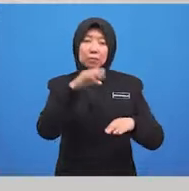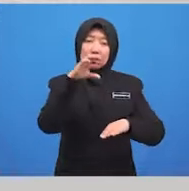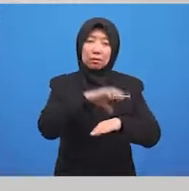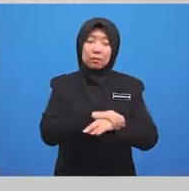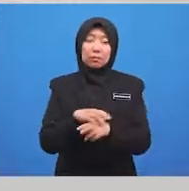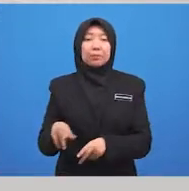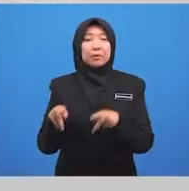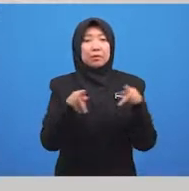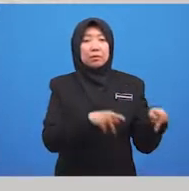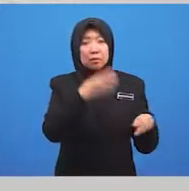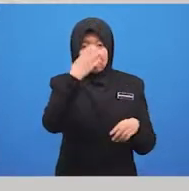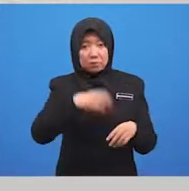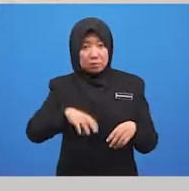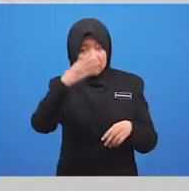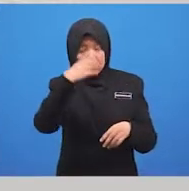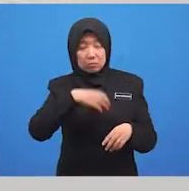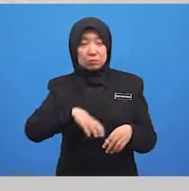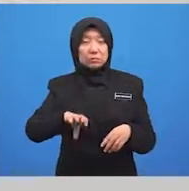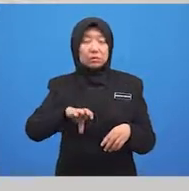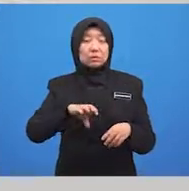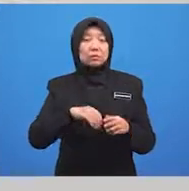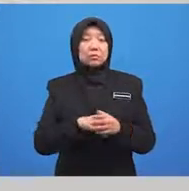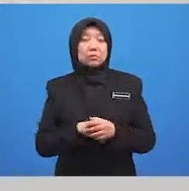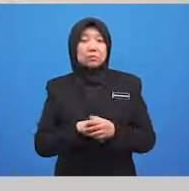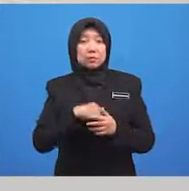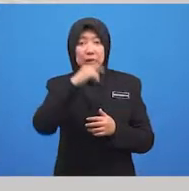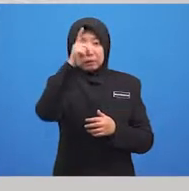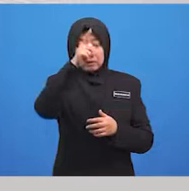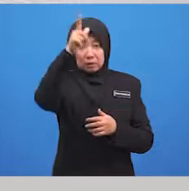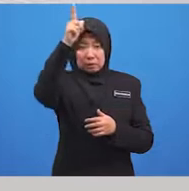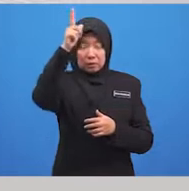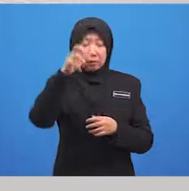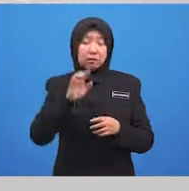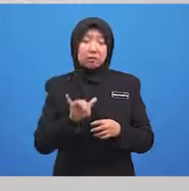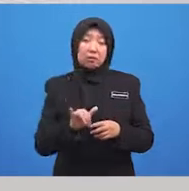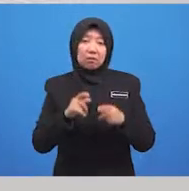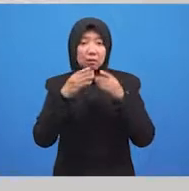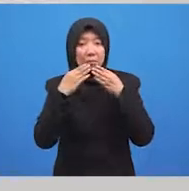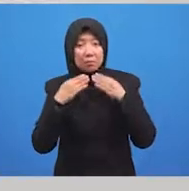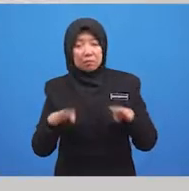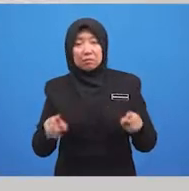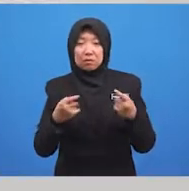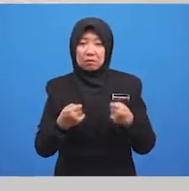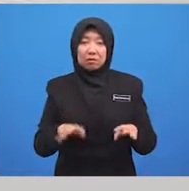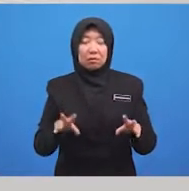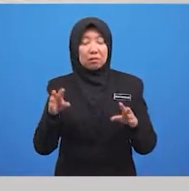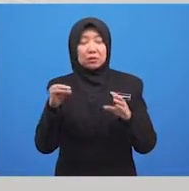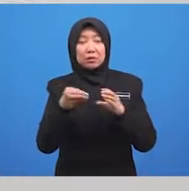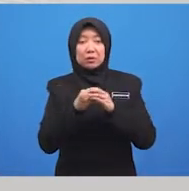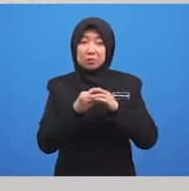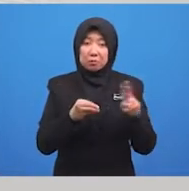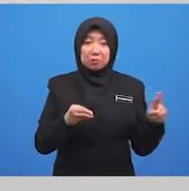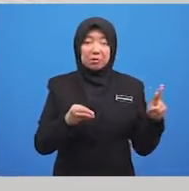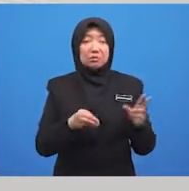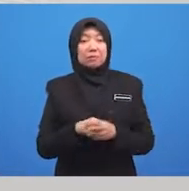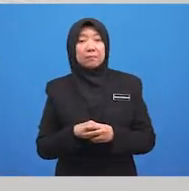memindahkan gajah-gajah liar yang habitatnya telah diterokai oleh pembangunan. Gajah liar